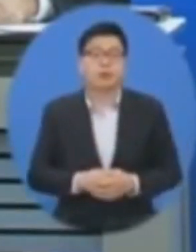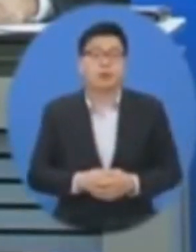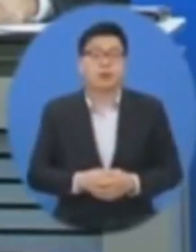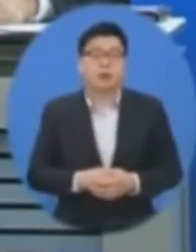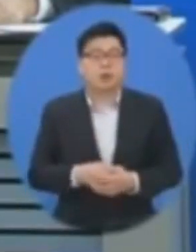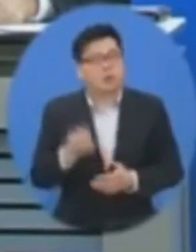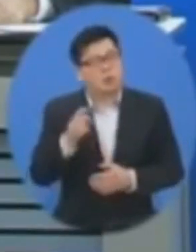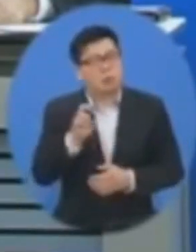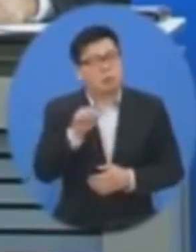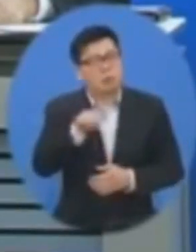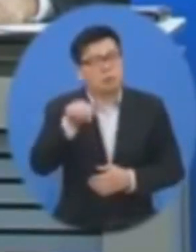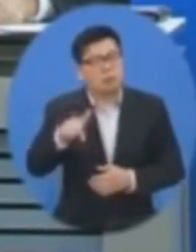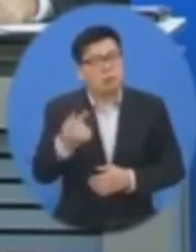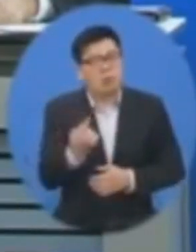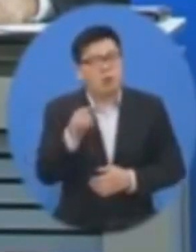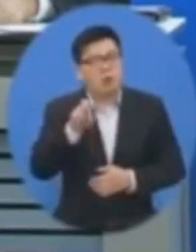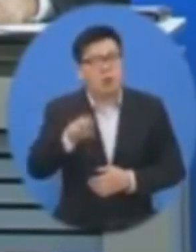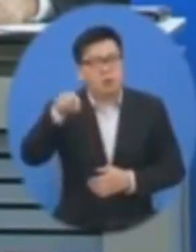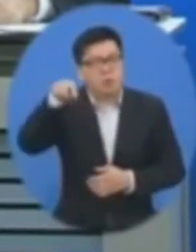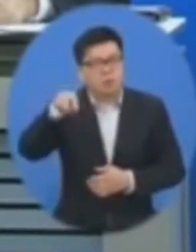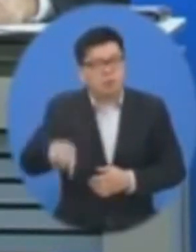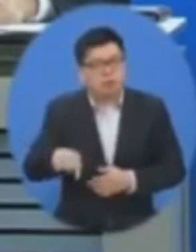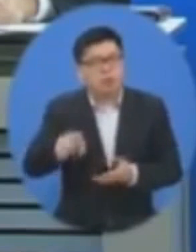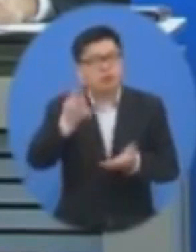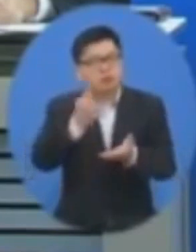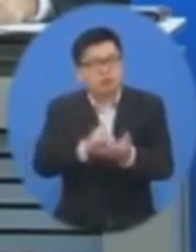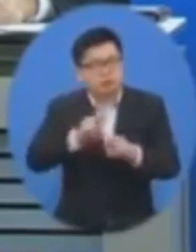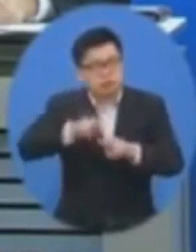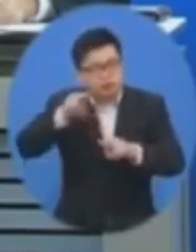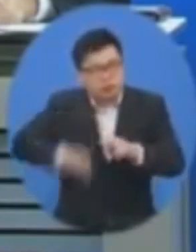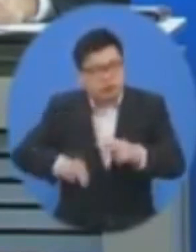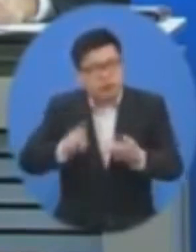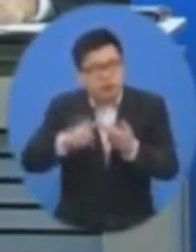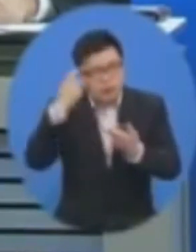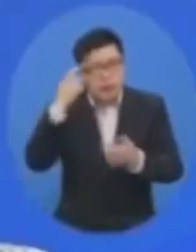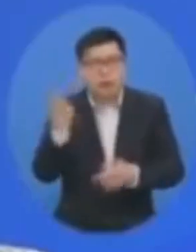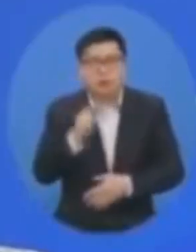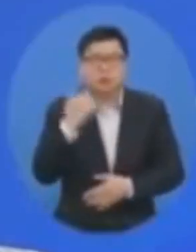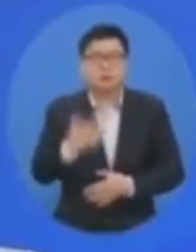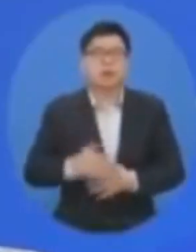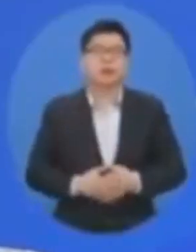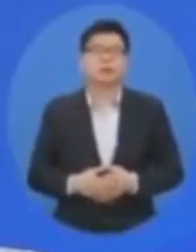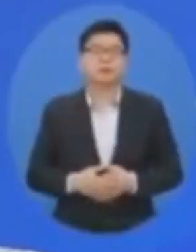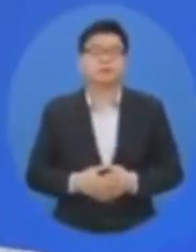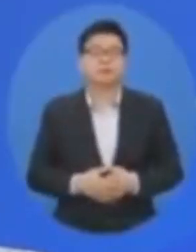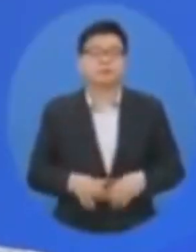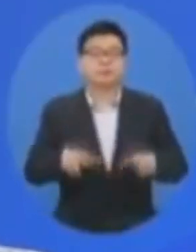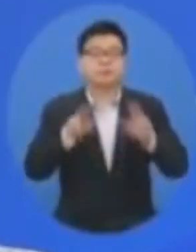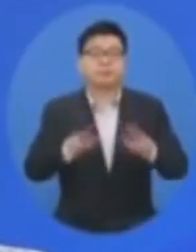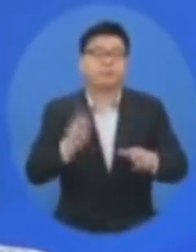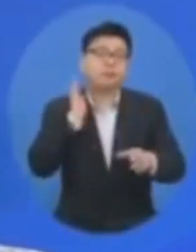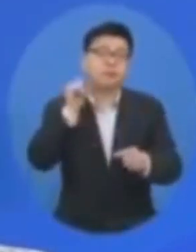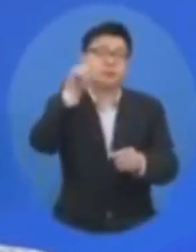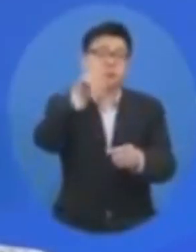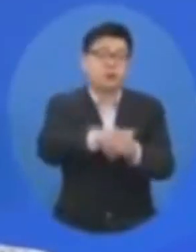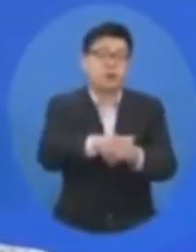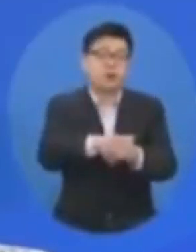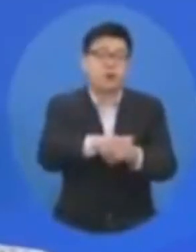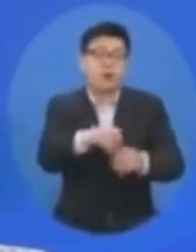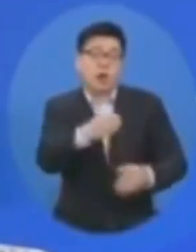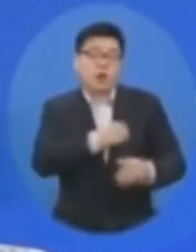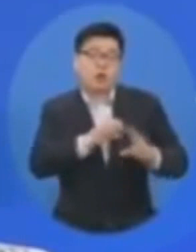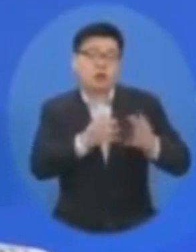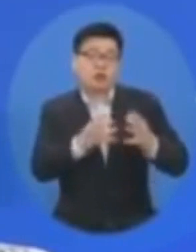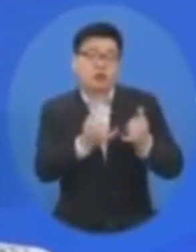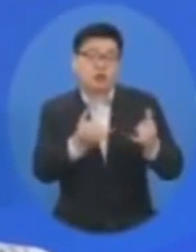꼼수 사태, 몽리 사태 이런 비판 계속 이어지고 있습니다. 이 부분에 대해서 어떻게 생각하십니까? 그러면 지금 대선에 나온 국회의원 세 분은